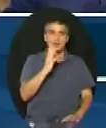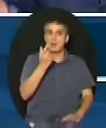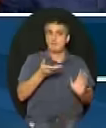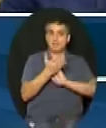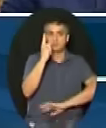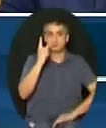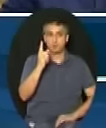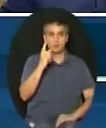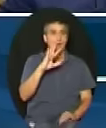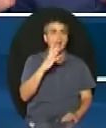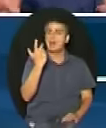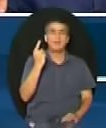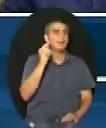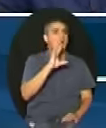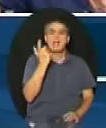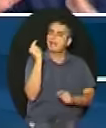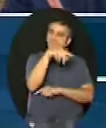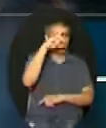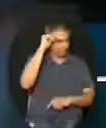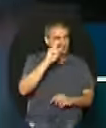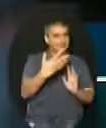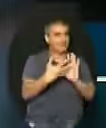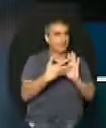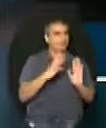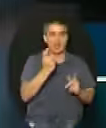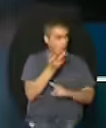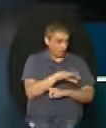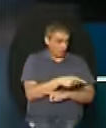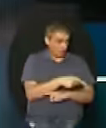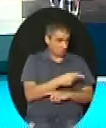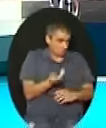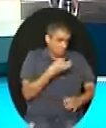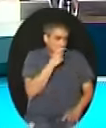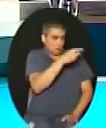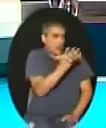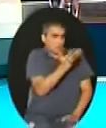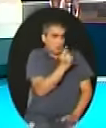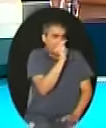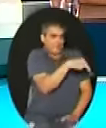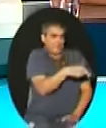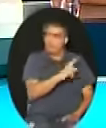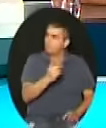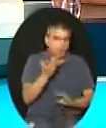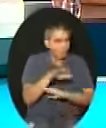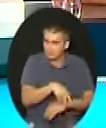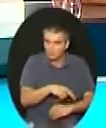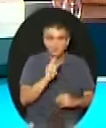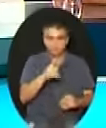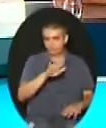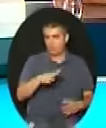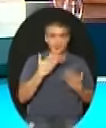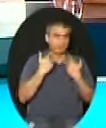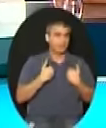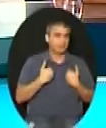יצאו? איך הם הגיעו? איך הם הגיעו לתל אביב? איך הם לא נהרגו? תשאל אותם עכשיו, איך הם הגיעו? הם לא נהרגו, יש שם עדים